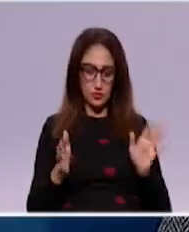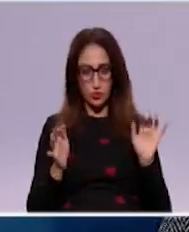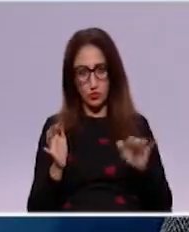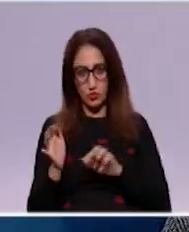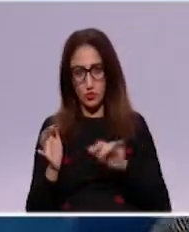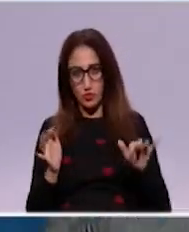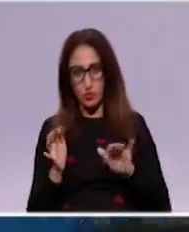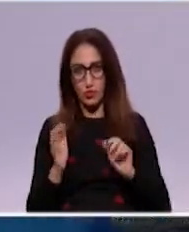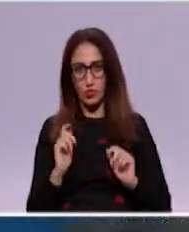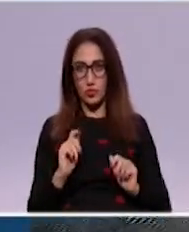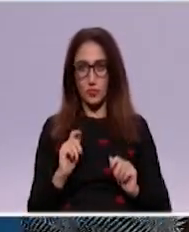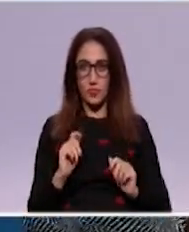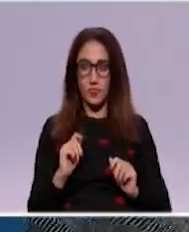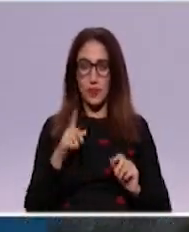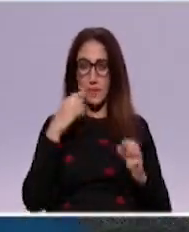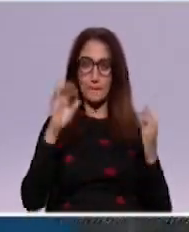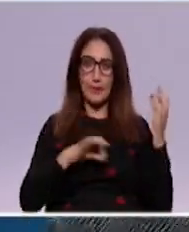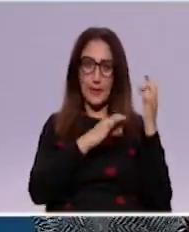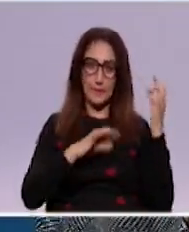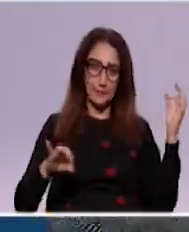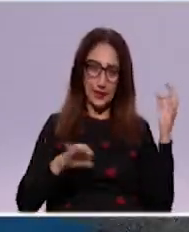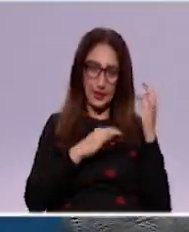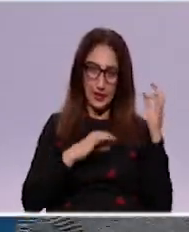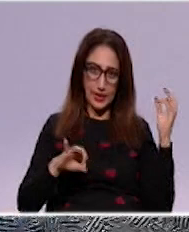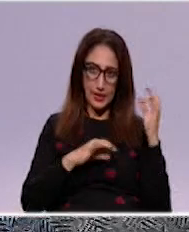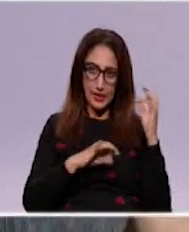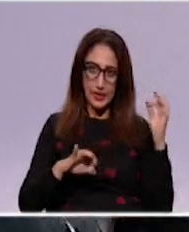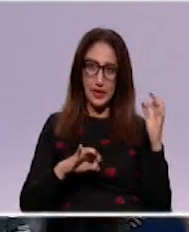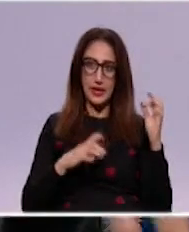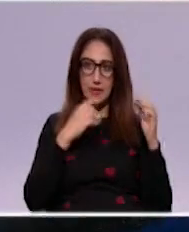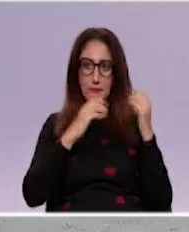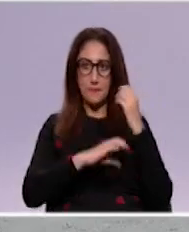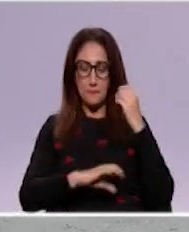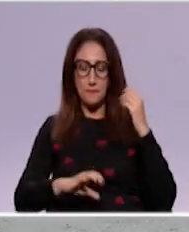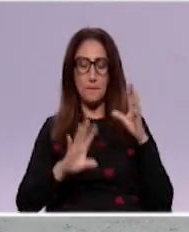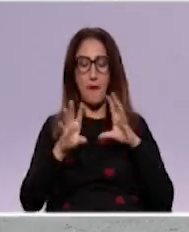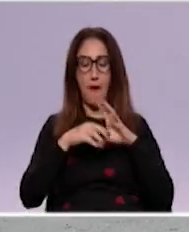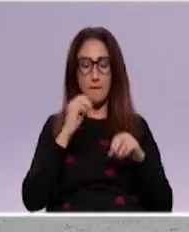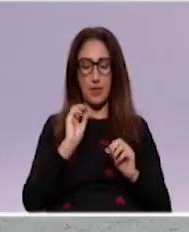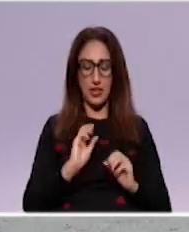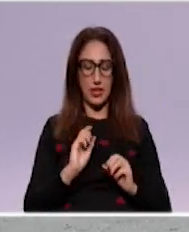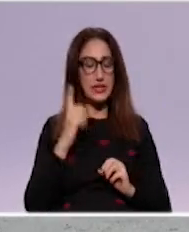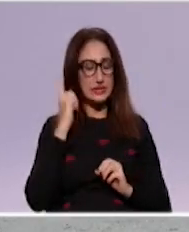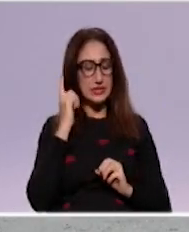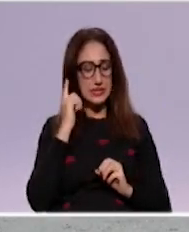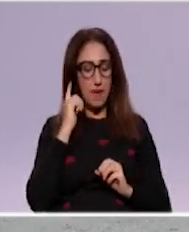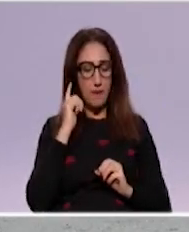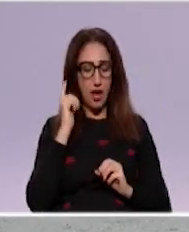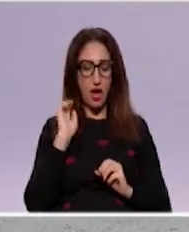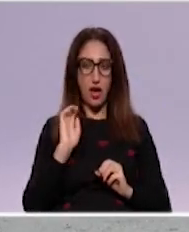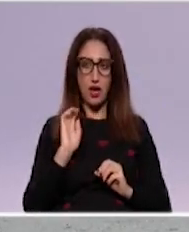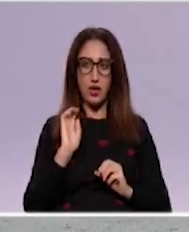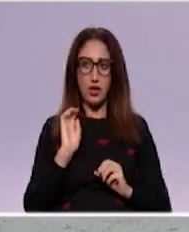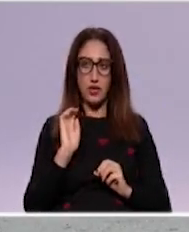الوتريات، كمانجا، الفيولا، التشيلو، الكونترباس. بعد ما سمع بقى اهواك